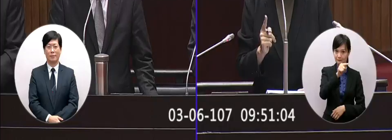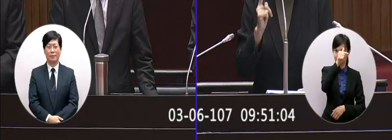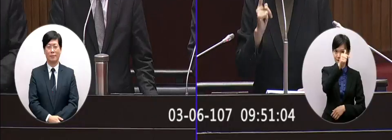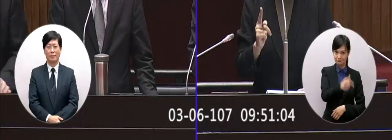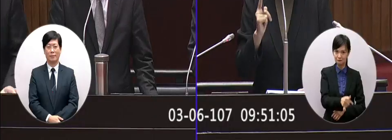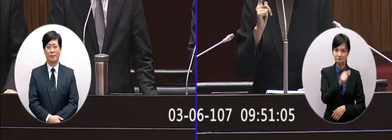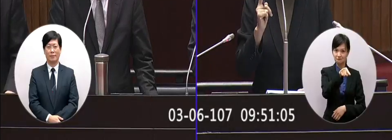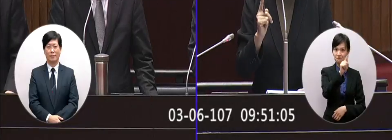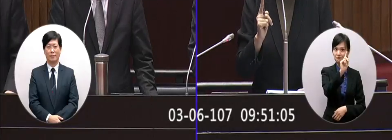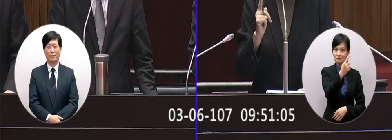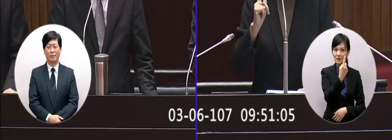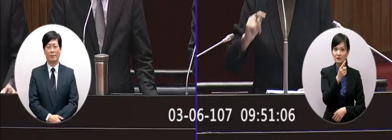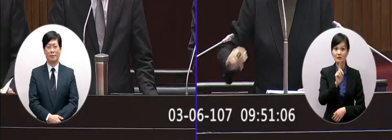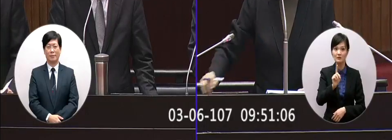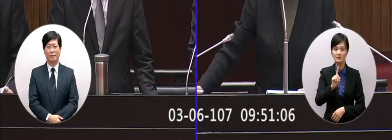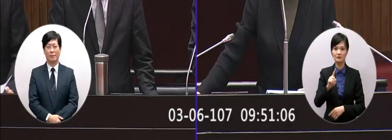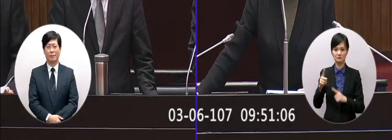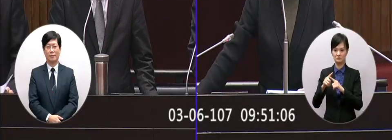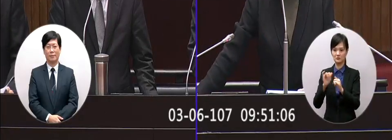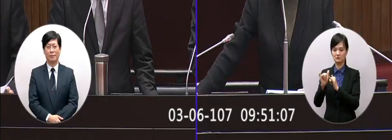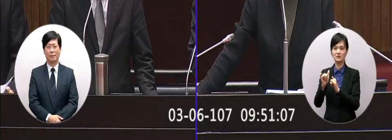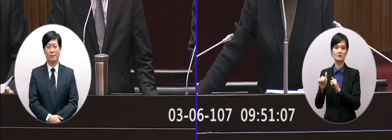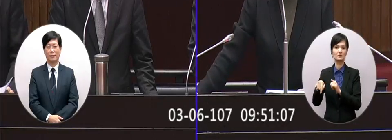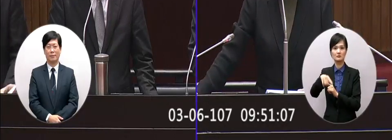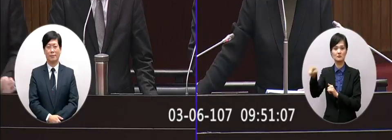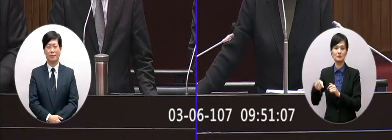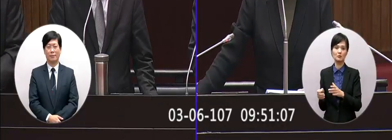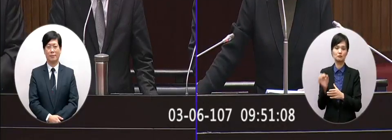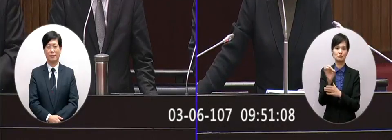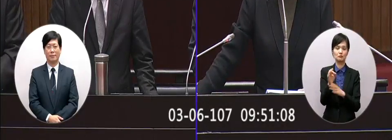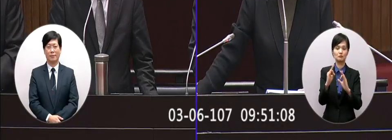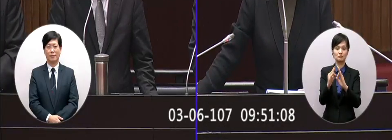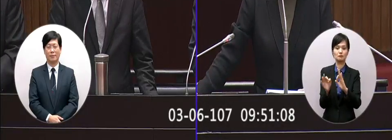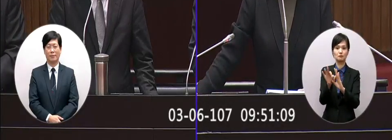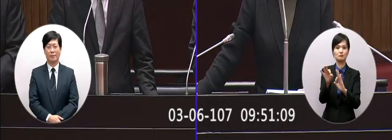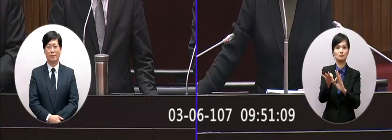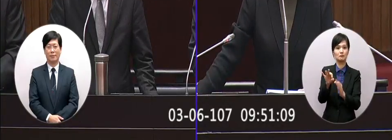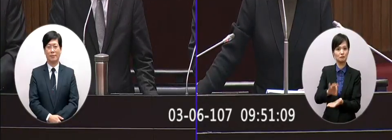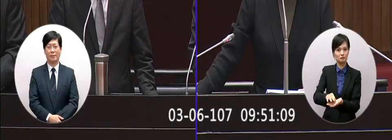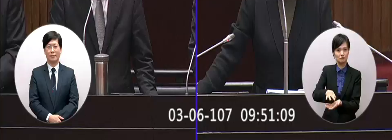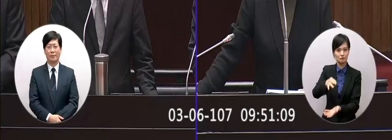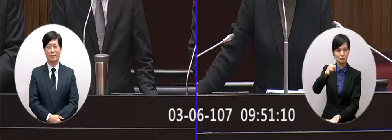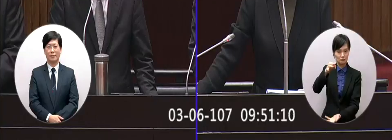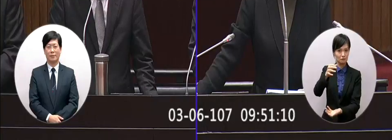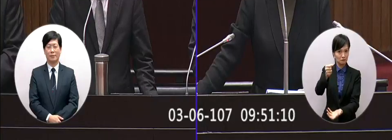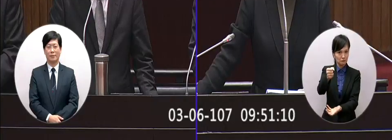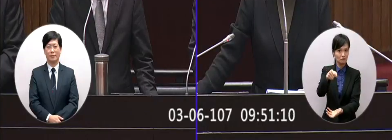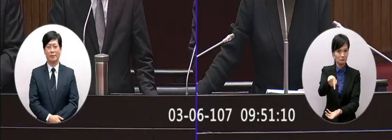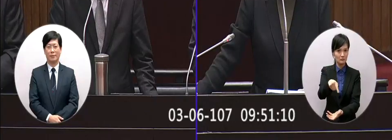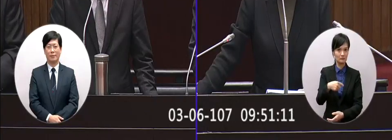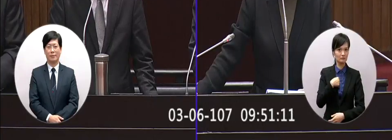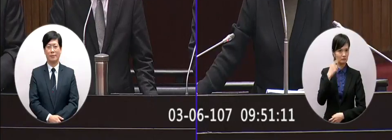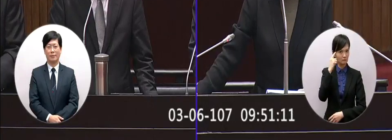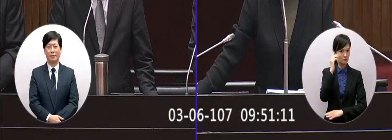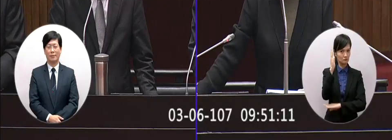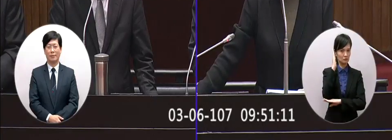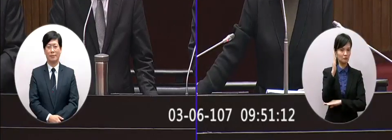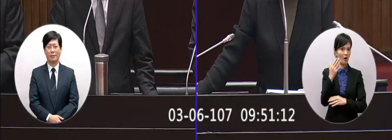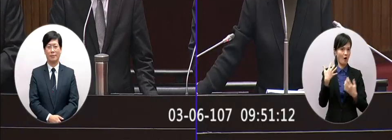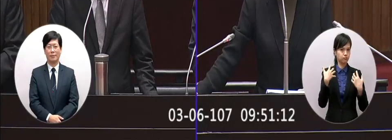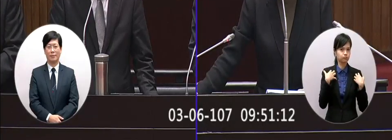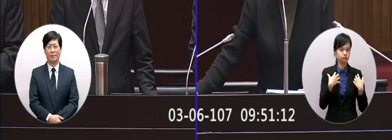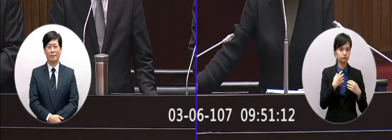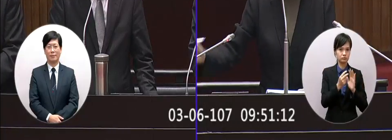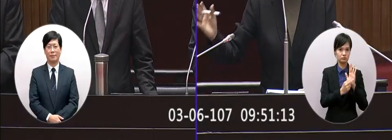民放在银行的存款。我想呢，政府有责任，也不应该这样不清不楚的就要